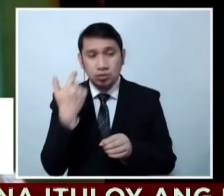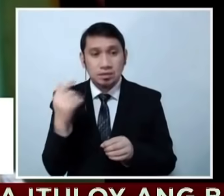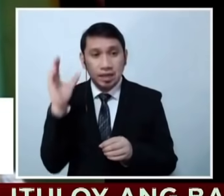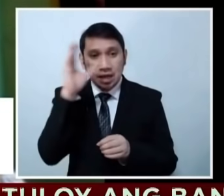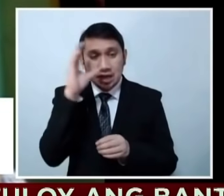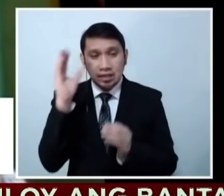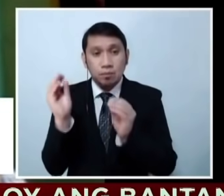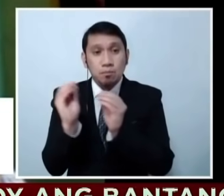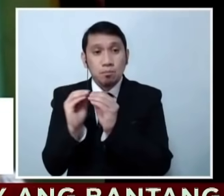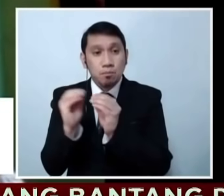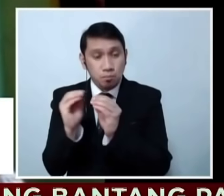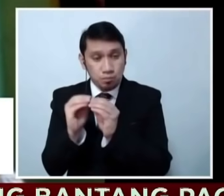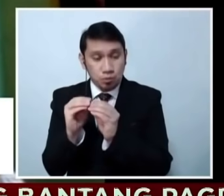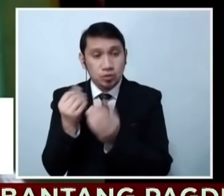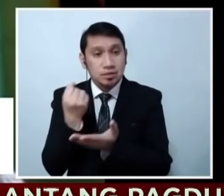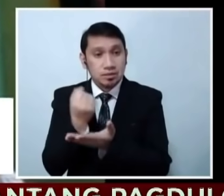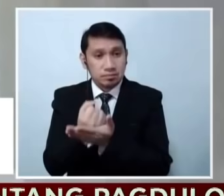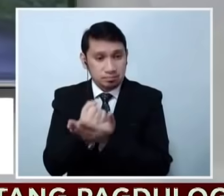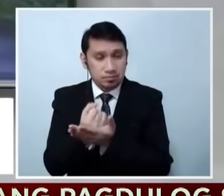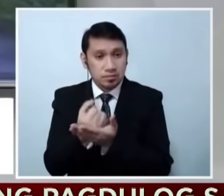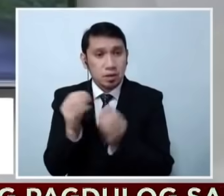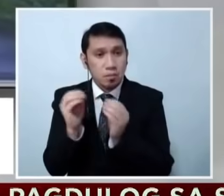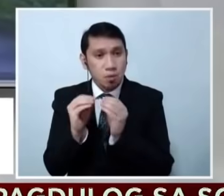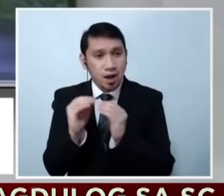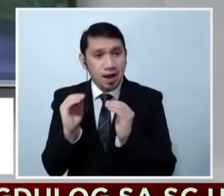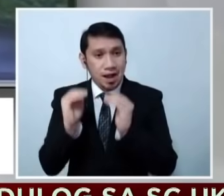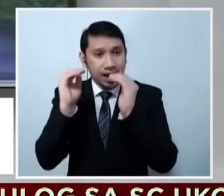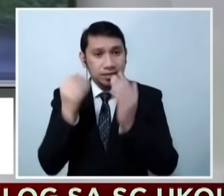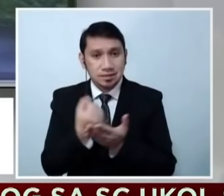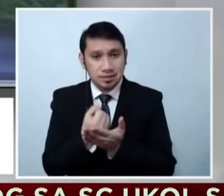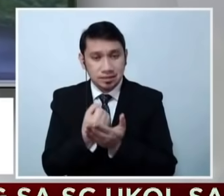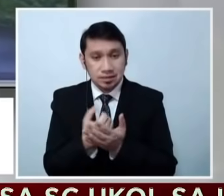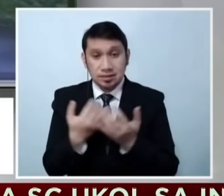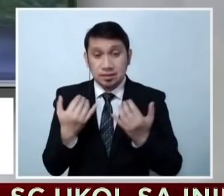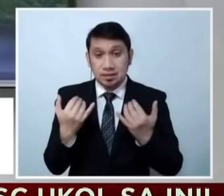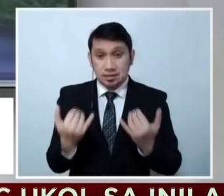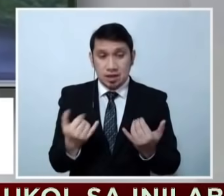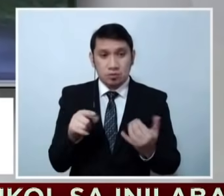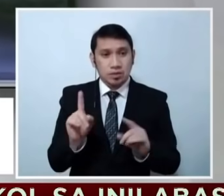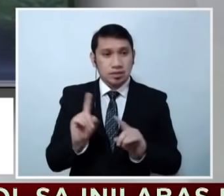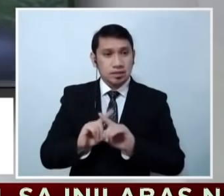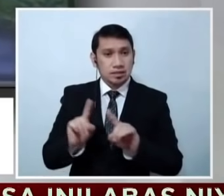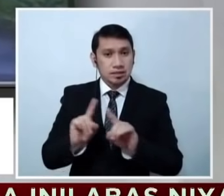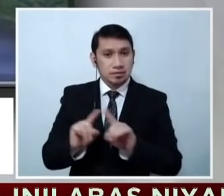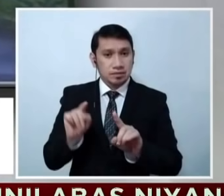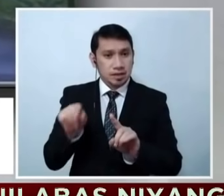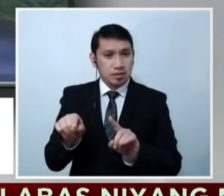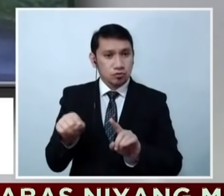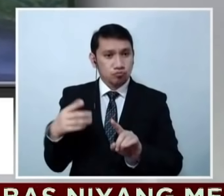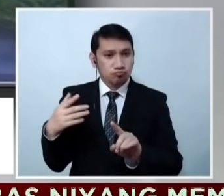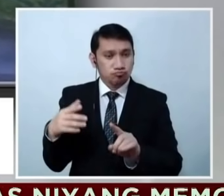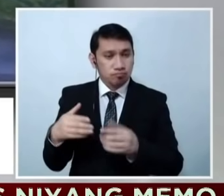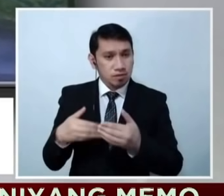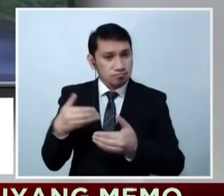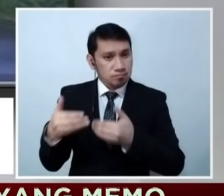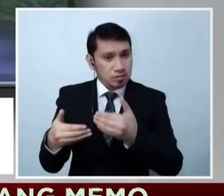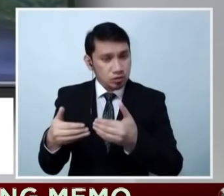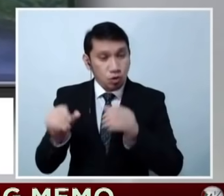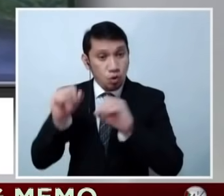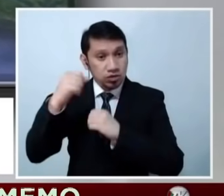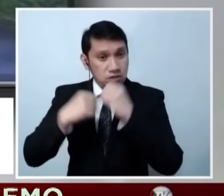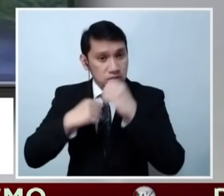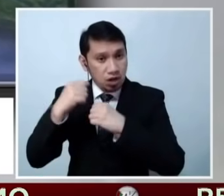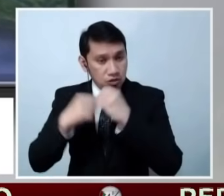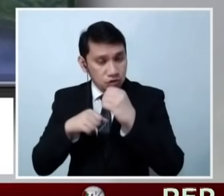regular at job orders namin ng mga nurses. Kakaiba ang disenyo ngayon ng mga ospital sa probinsya. May tinatawag ngayon na